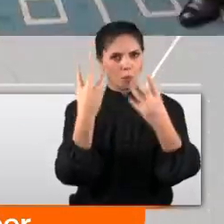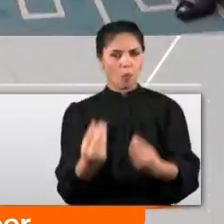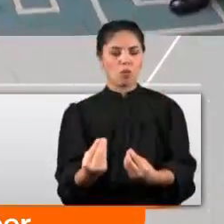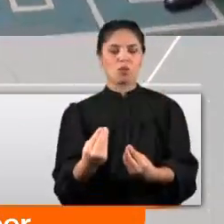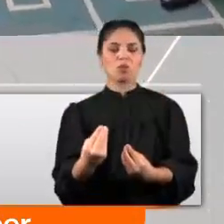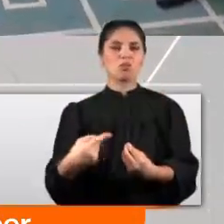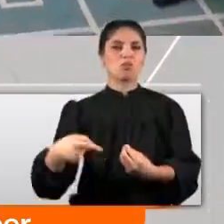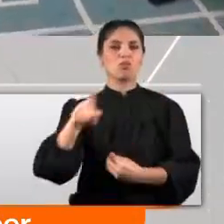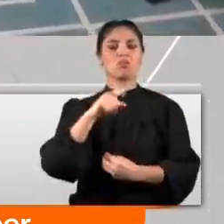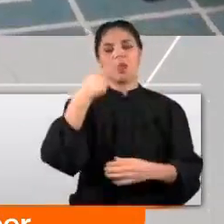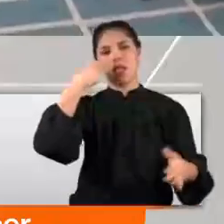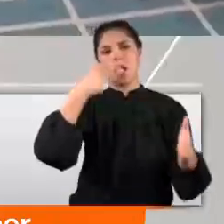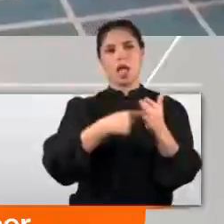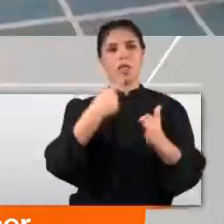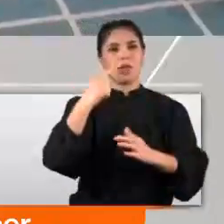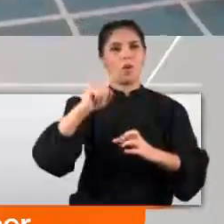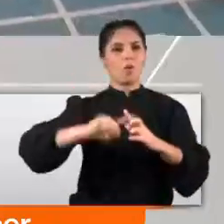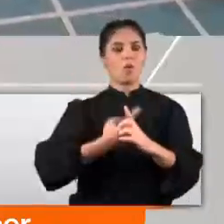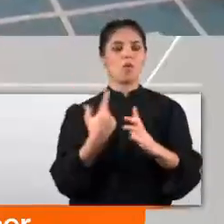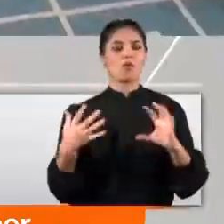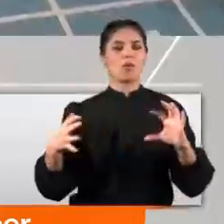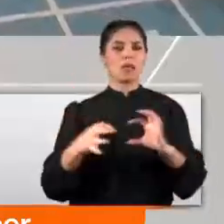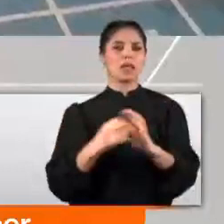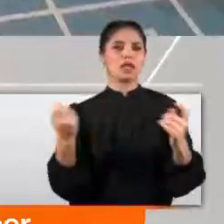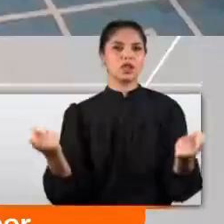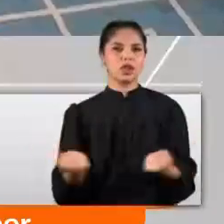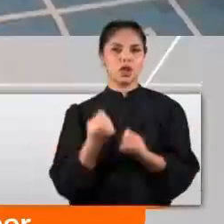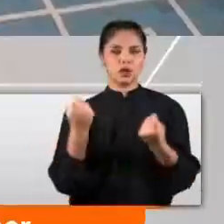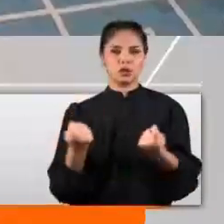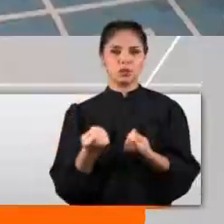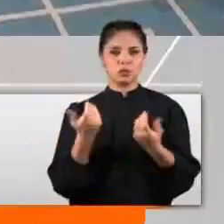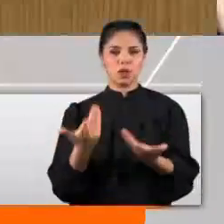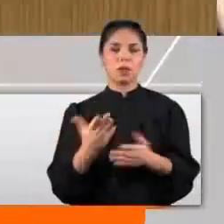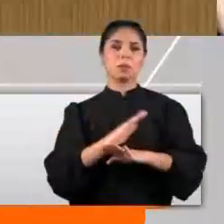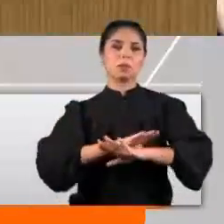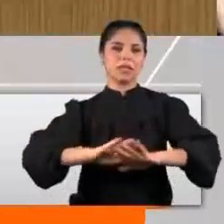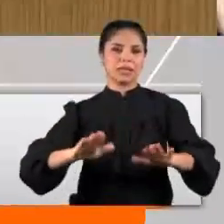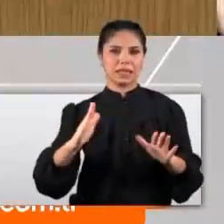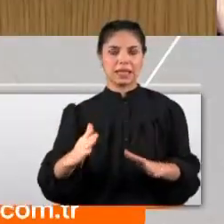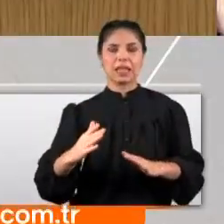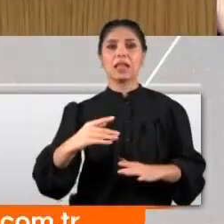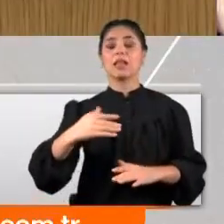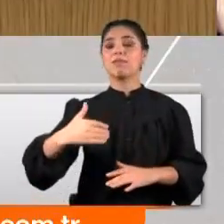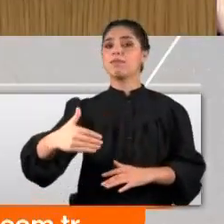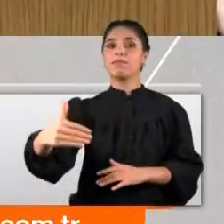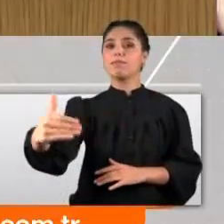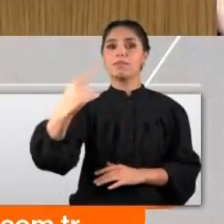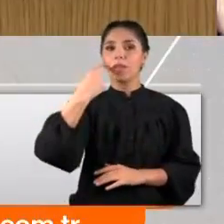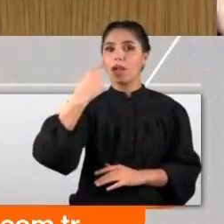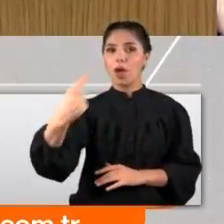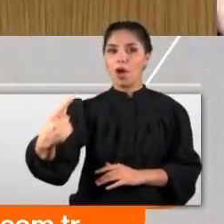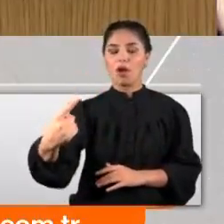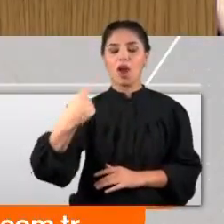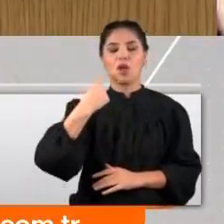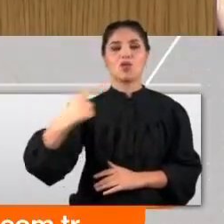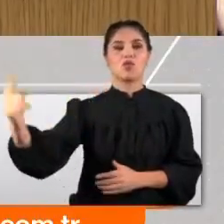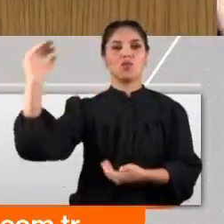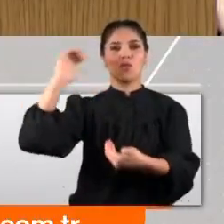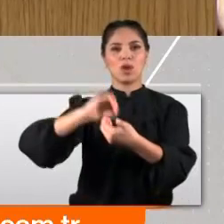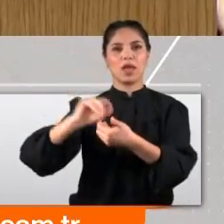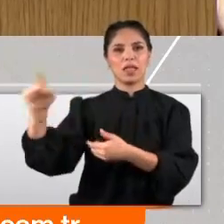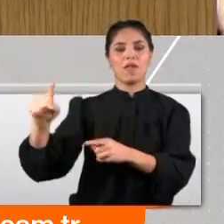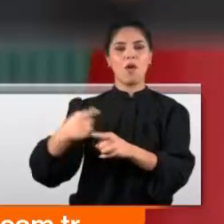inşa edilmesini amaçlayan projemizle ilgili çalışmalarımızı tamamladık. Önümüzdeki günlerde Cumhur